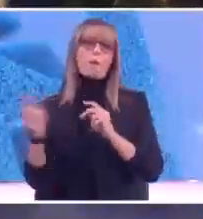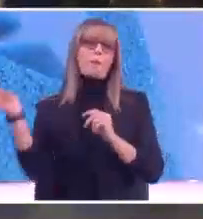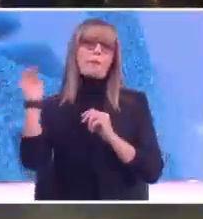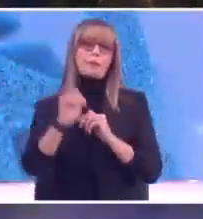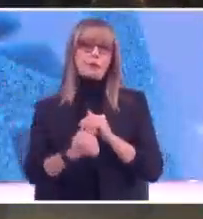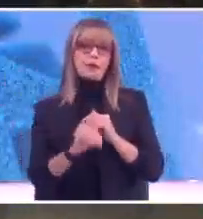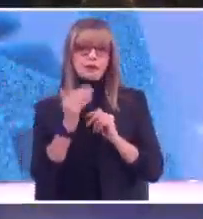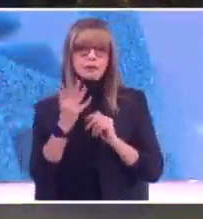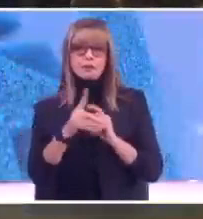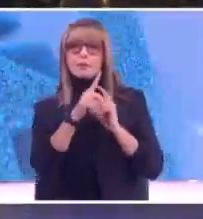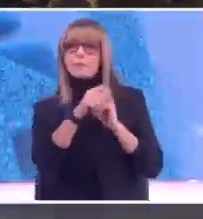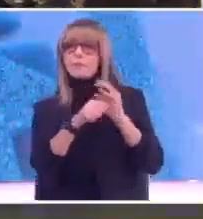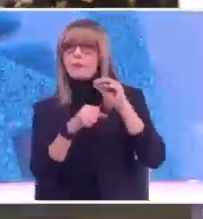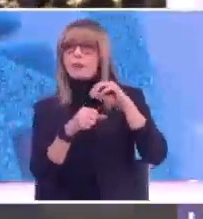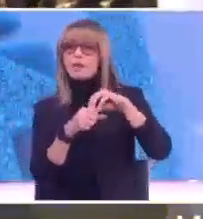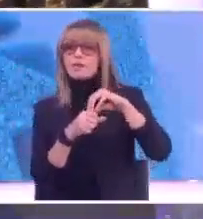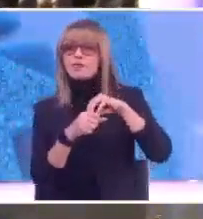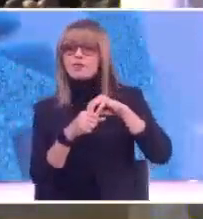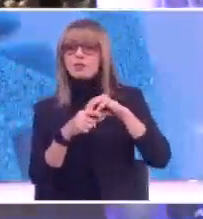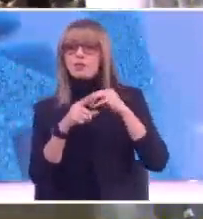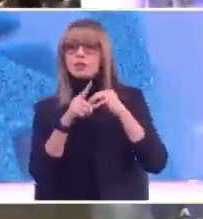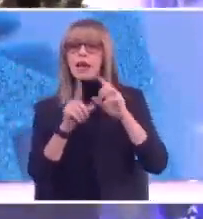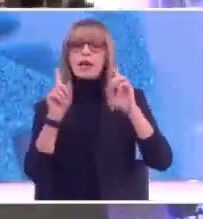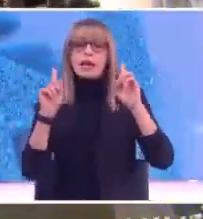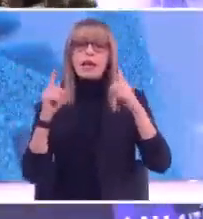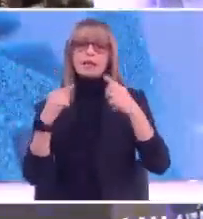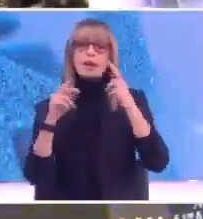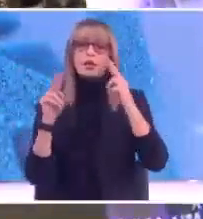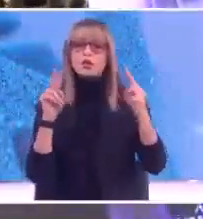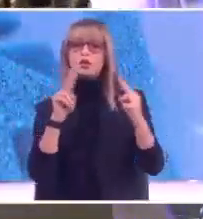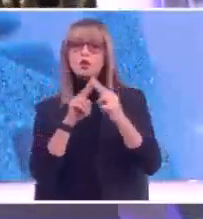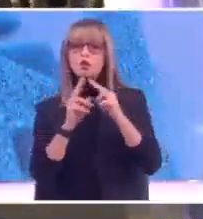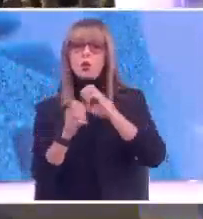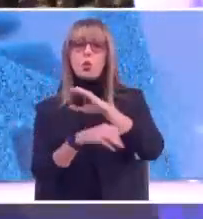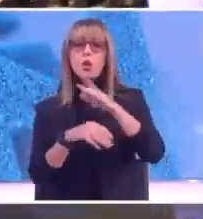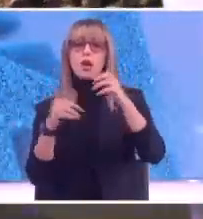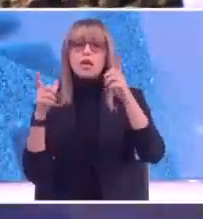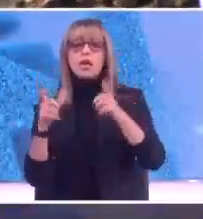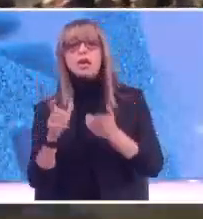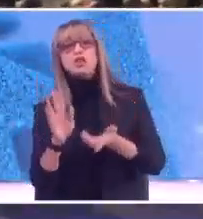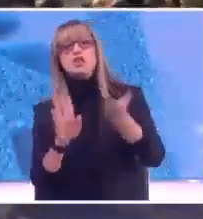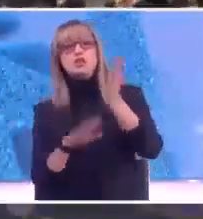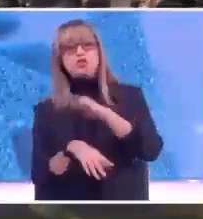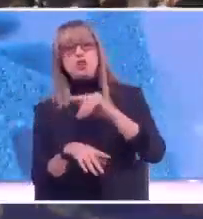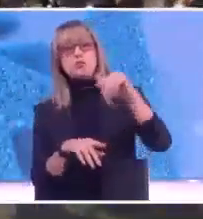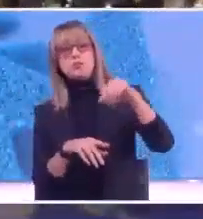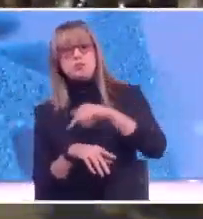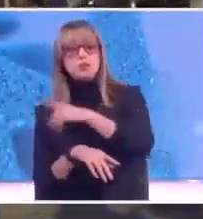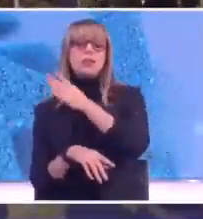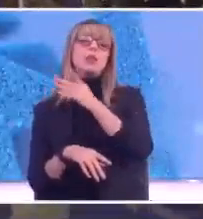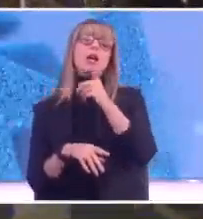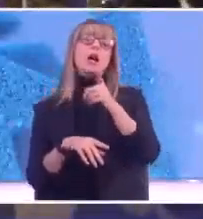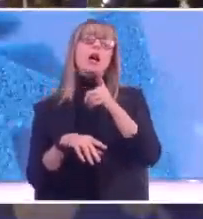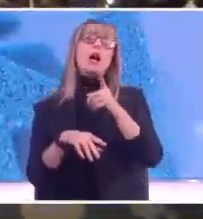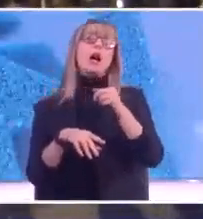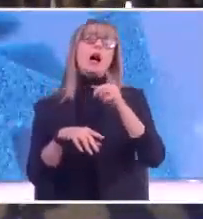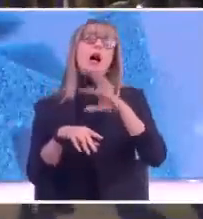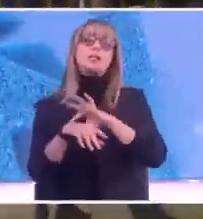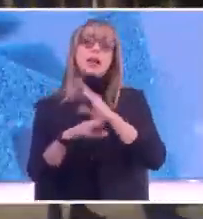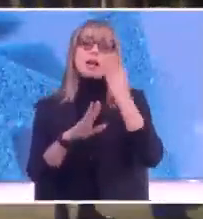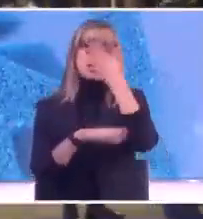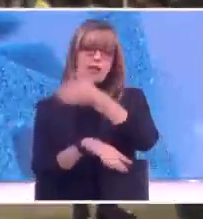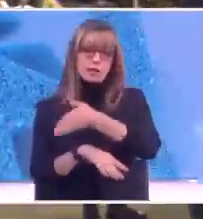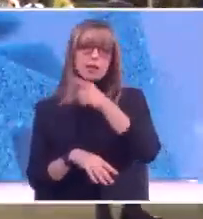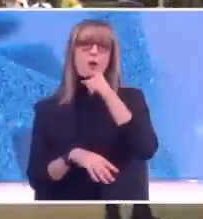geldi. İçeride önce yetkililerle görüştü, olay yerine girdi. Sonrasında çıktı, hastaneye gitti ve devamından